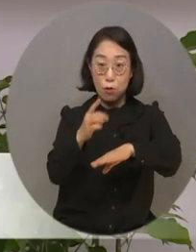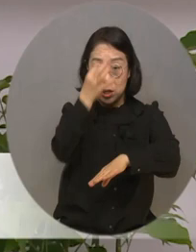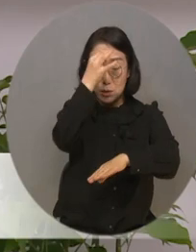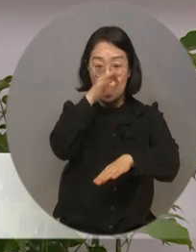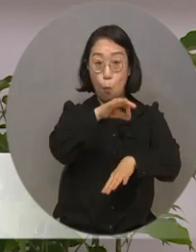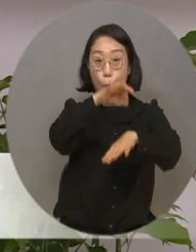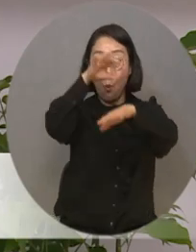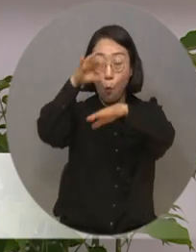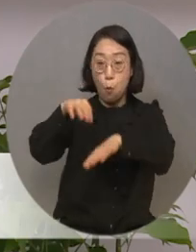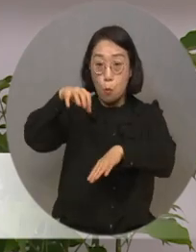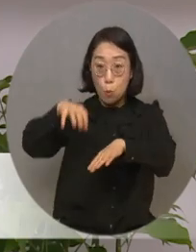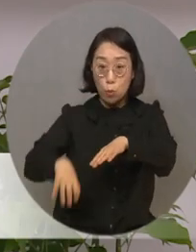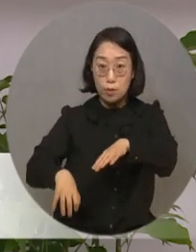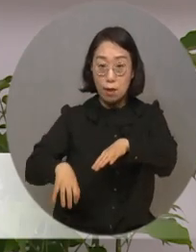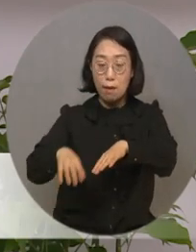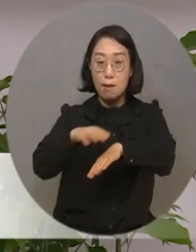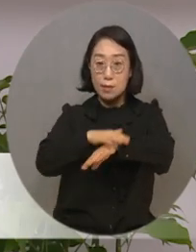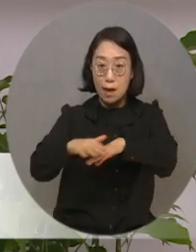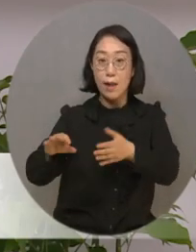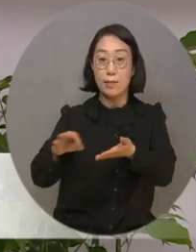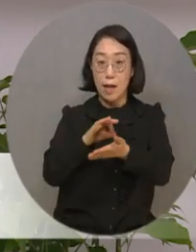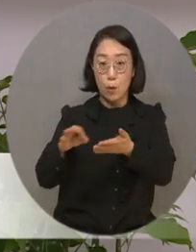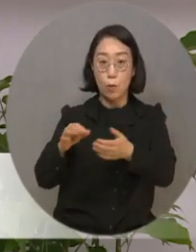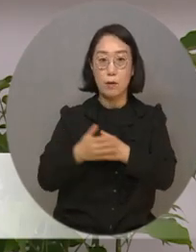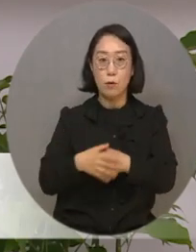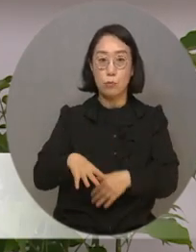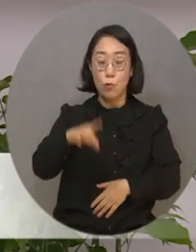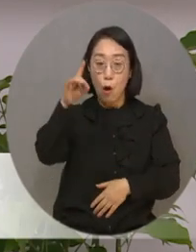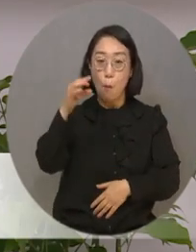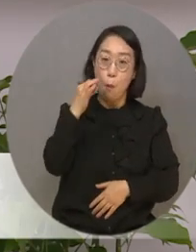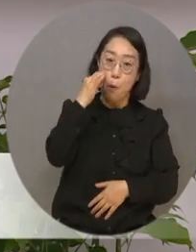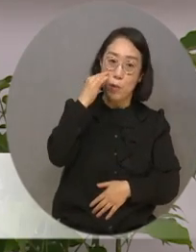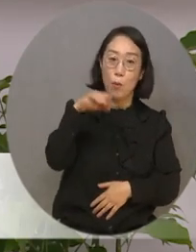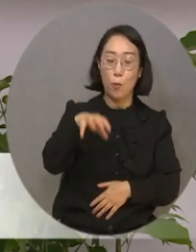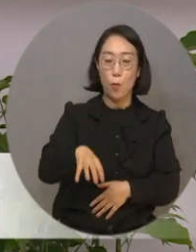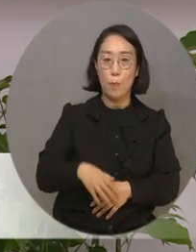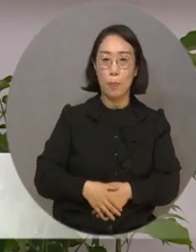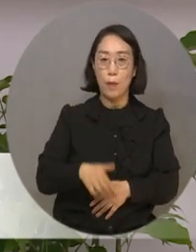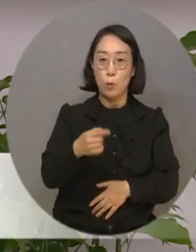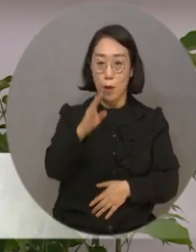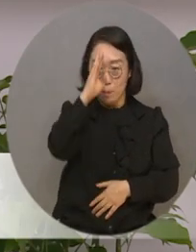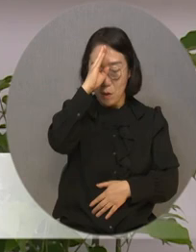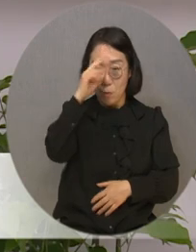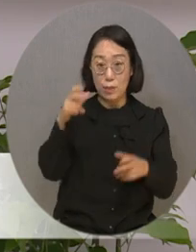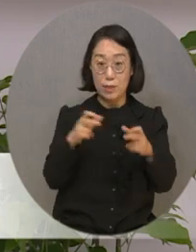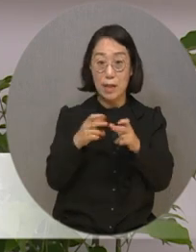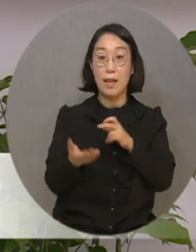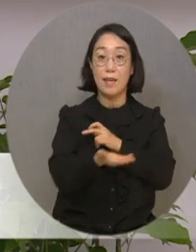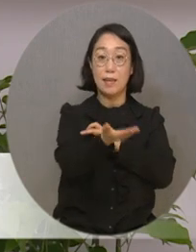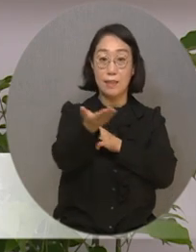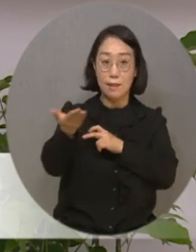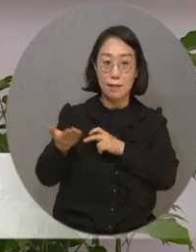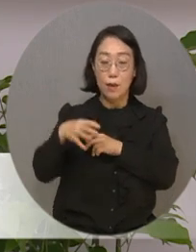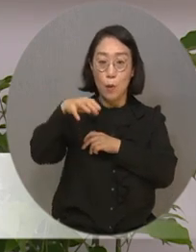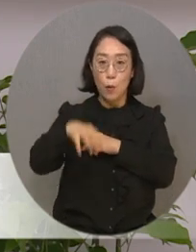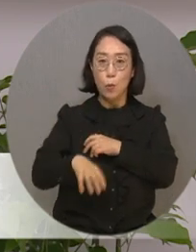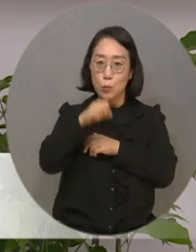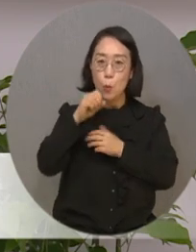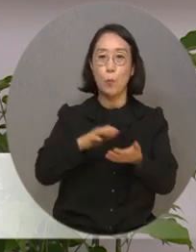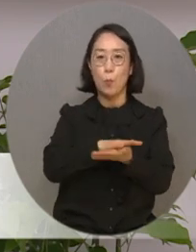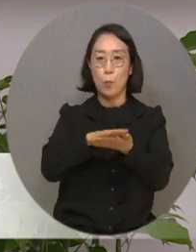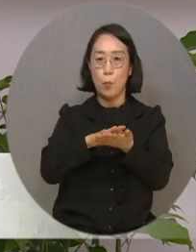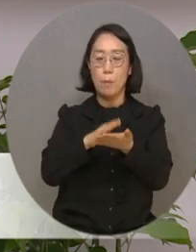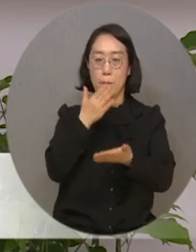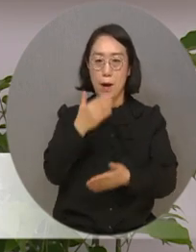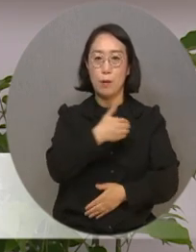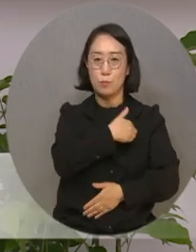뇌병변 장애인 비전센터에 많이 적용해서 저도 참 흥미롭고 이게 우리 또 뇌병변 장애인 분들이 여기서 좋은 시간을 보낼 때